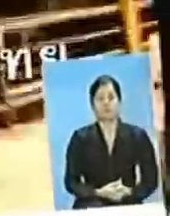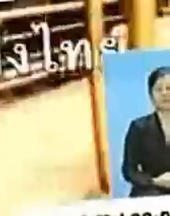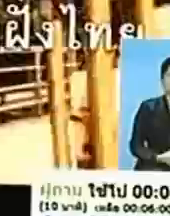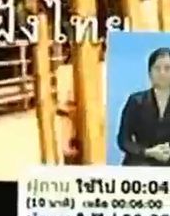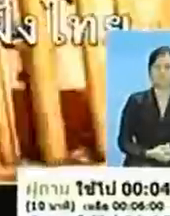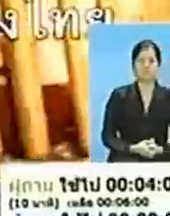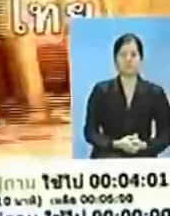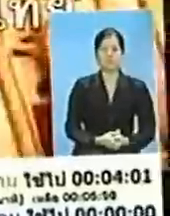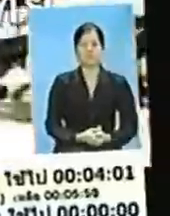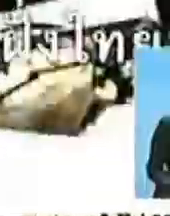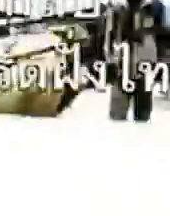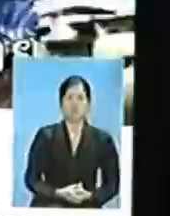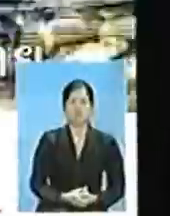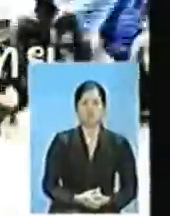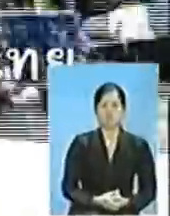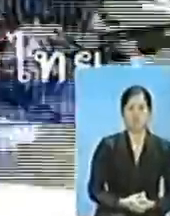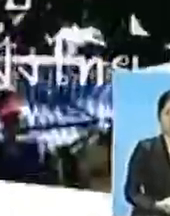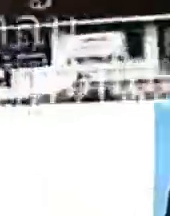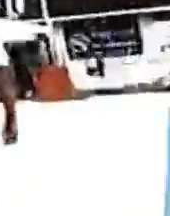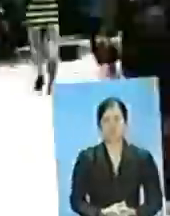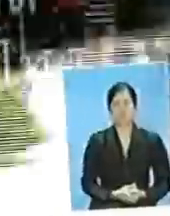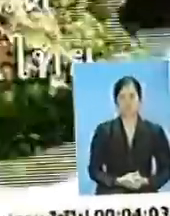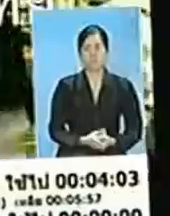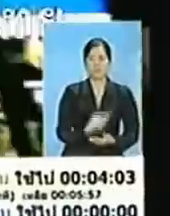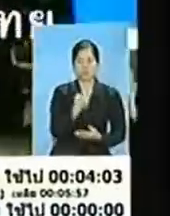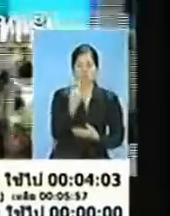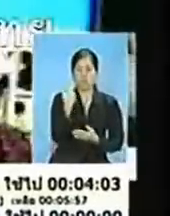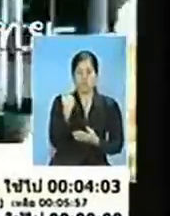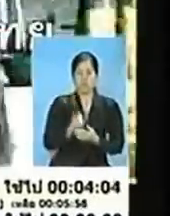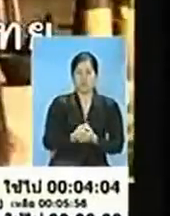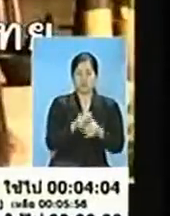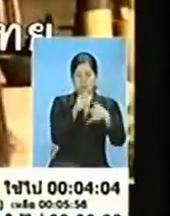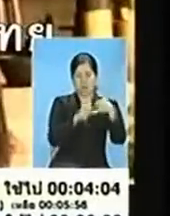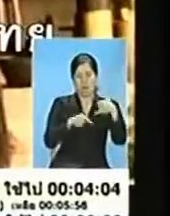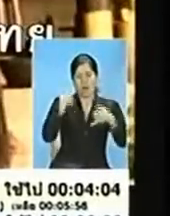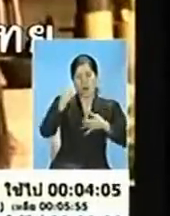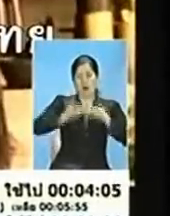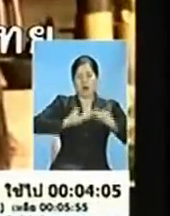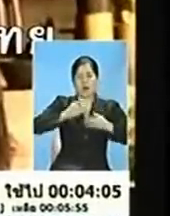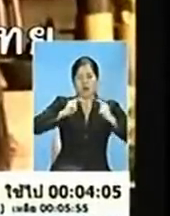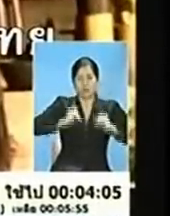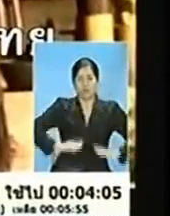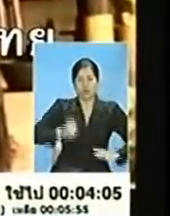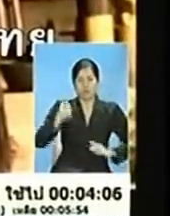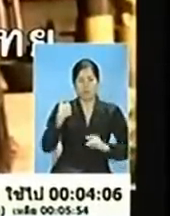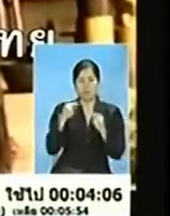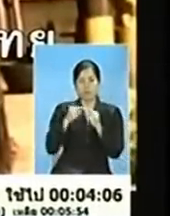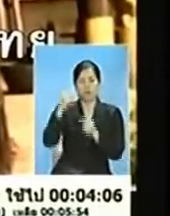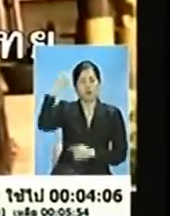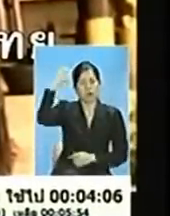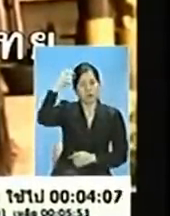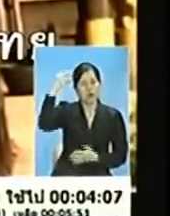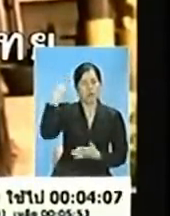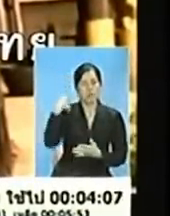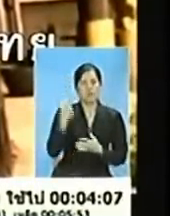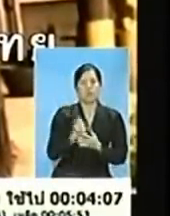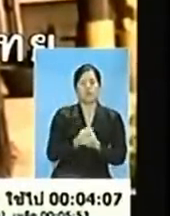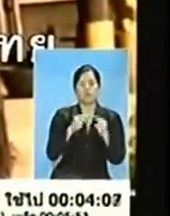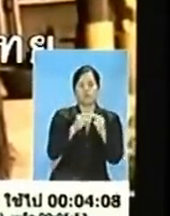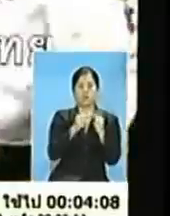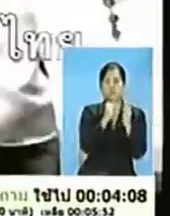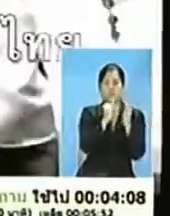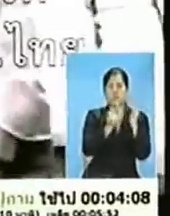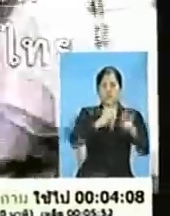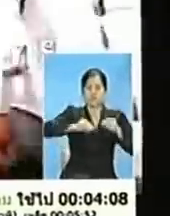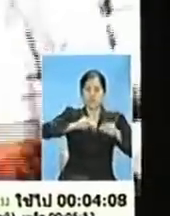ให้เดินวนกลับฮะบรรดาโสเภณีลาวที่ฉะเชิงเทราก็ทำแบบนี้